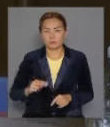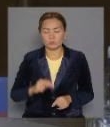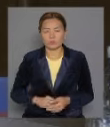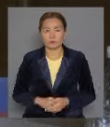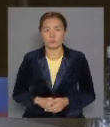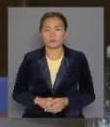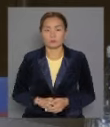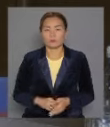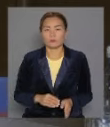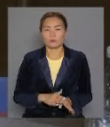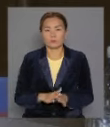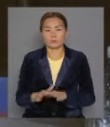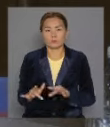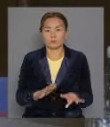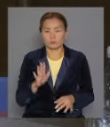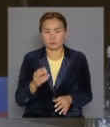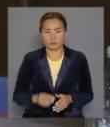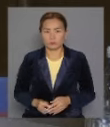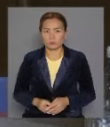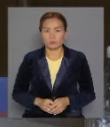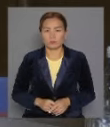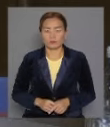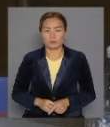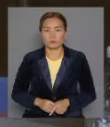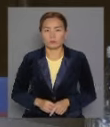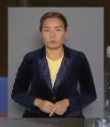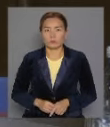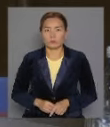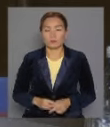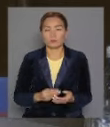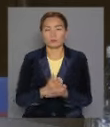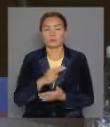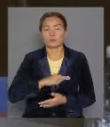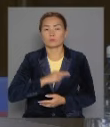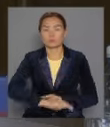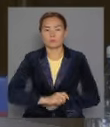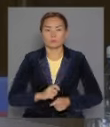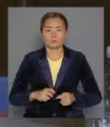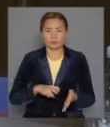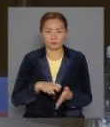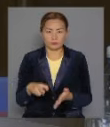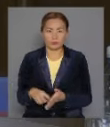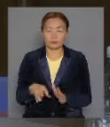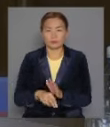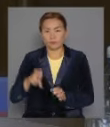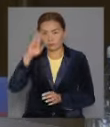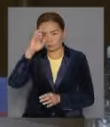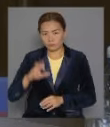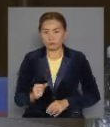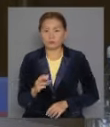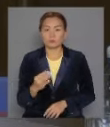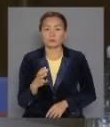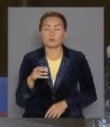бөлу жүзеге асырылды. Осылайша білім беру ұйымдарының қызметін лицензиялау, оларды мемлекеттік